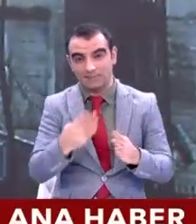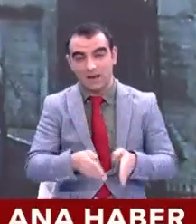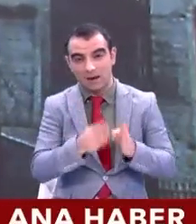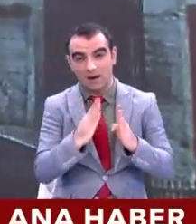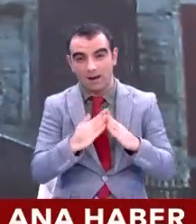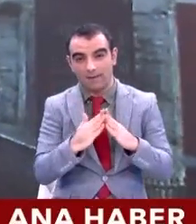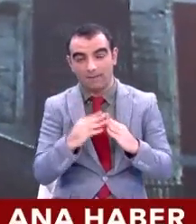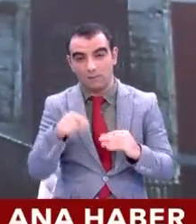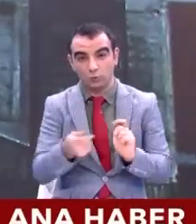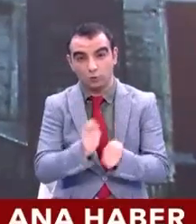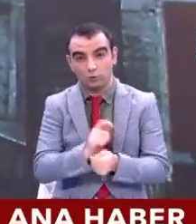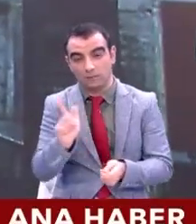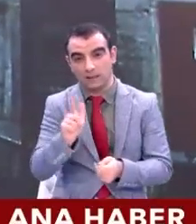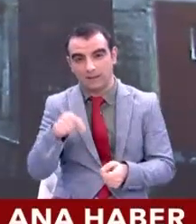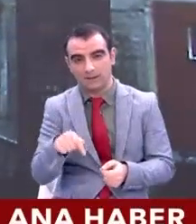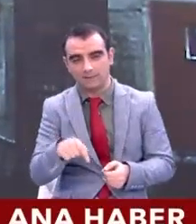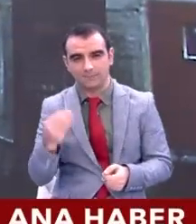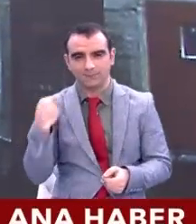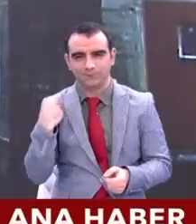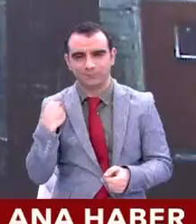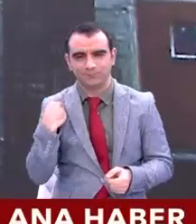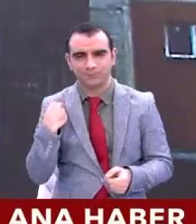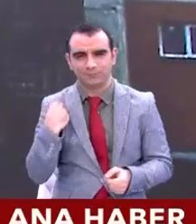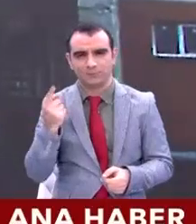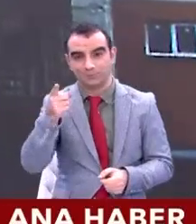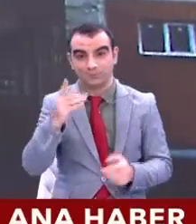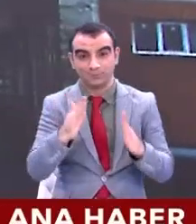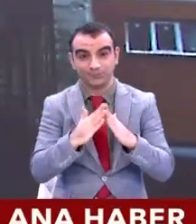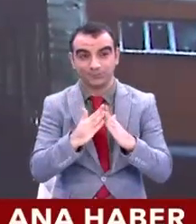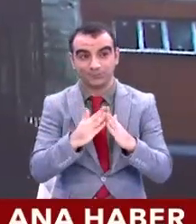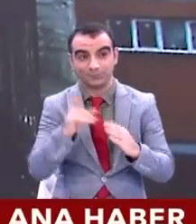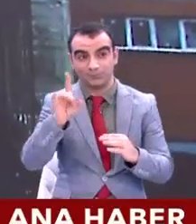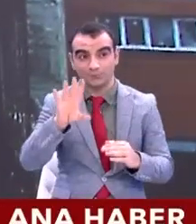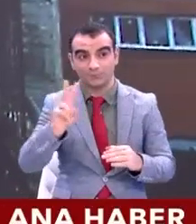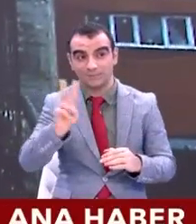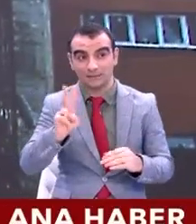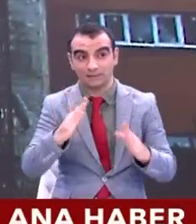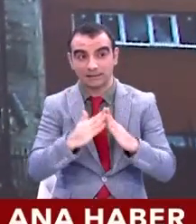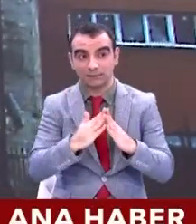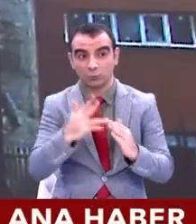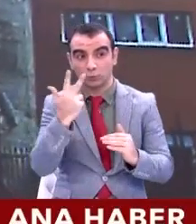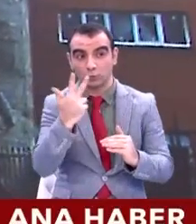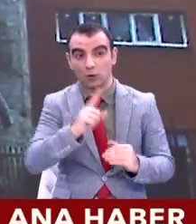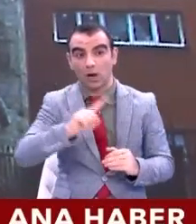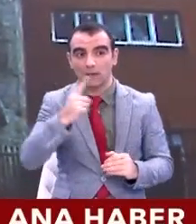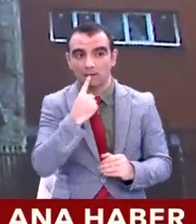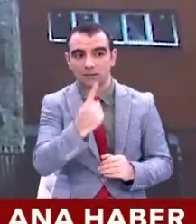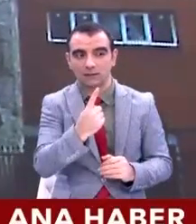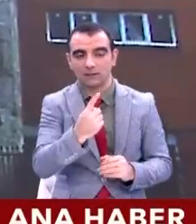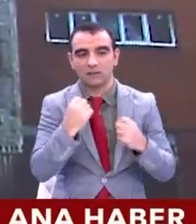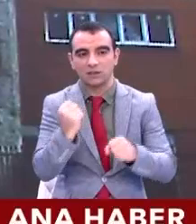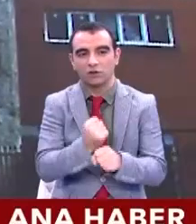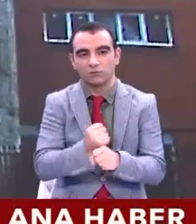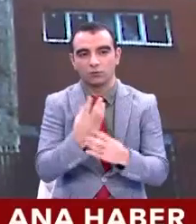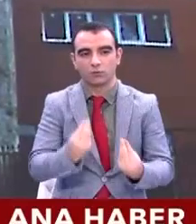bunu dönüştürmemiz lazım kentsel dönüşüm çerçevesinde o daireden o 15-20 daireden üçü karşı çıksın geçmiş olsun